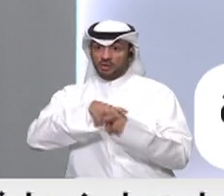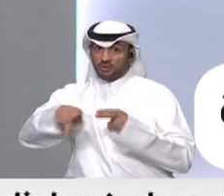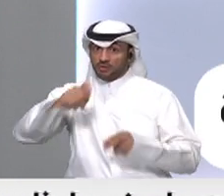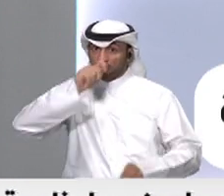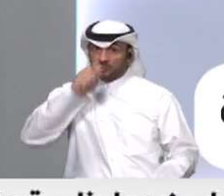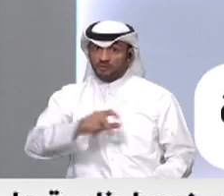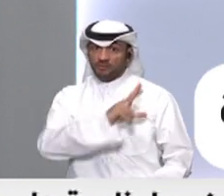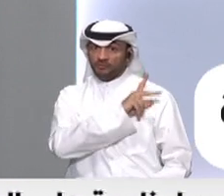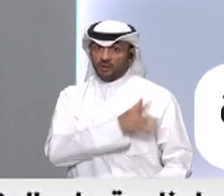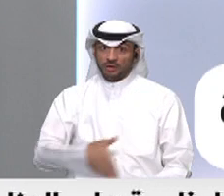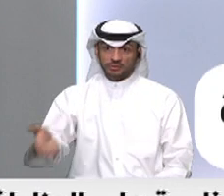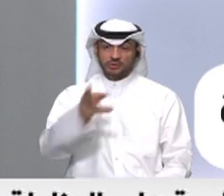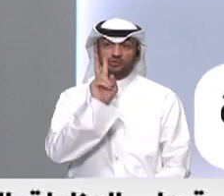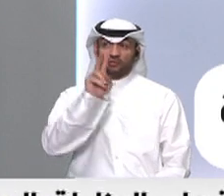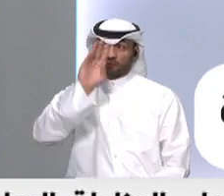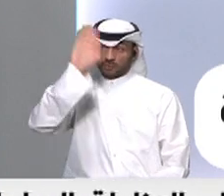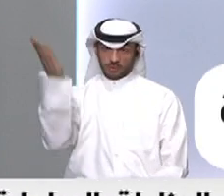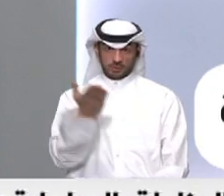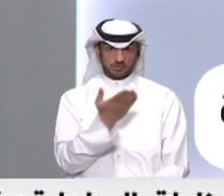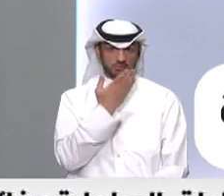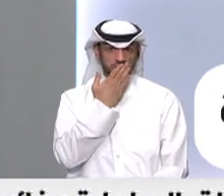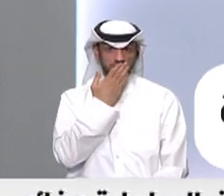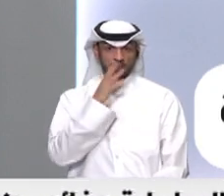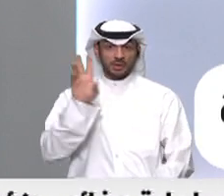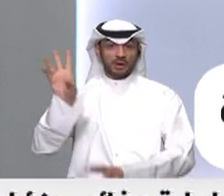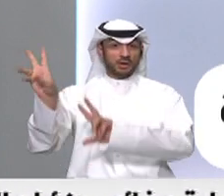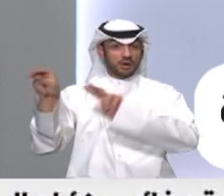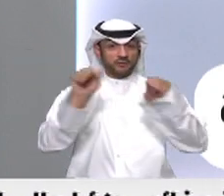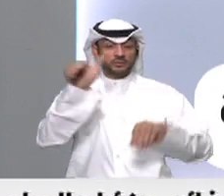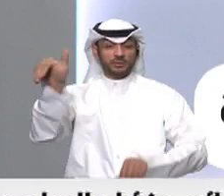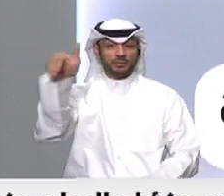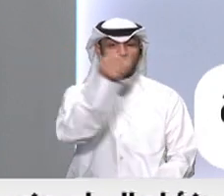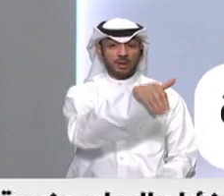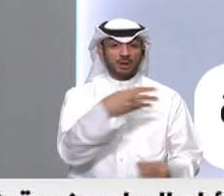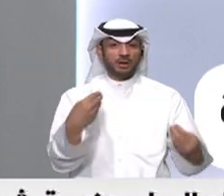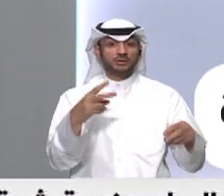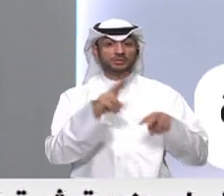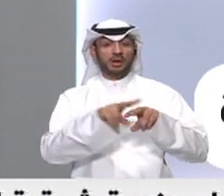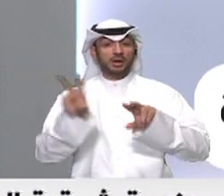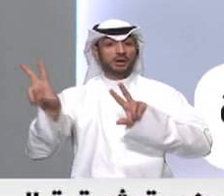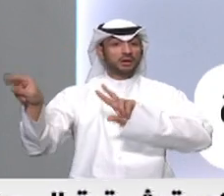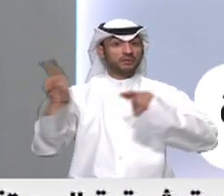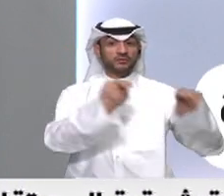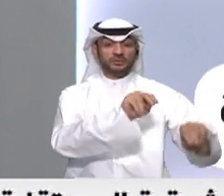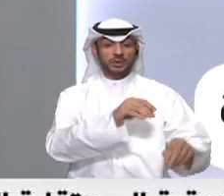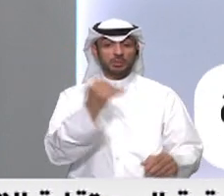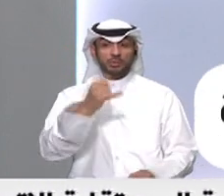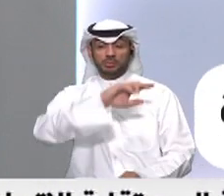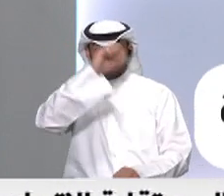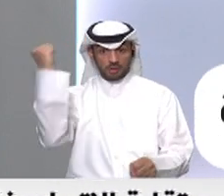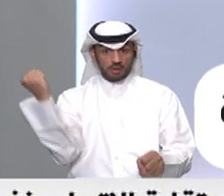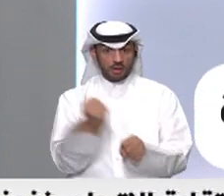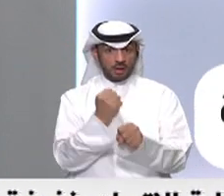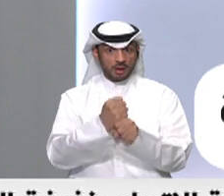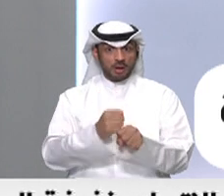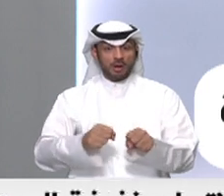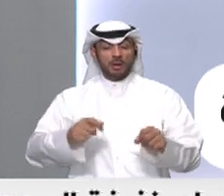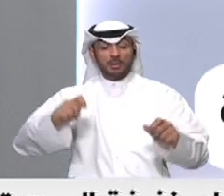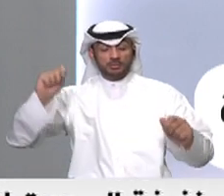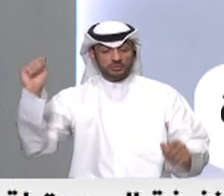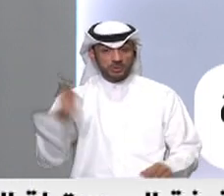الصمت يرتقي الى مستوى التواطؤ في حال عدم اتخاذ خطوات فوريه وفعاله لوقف